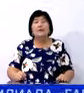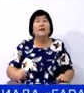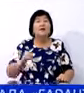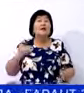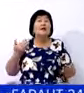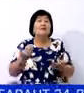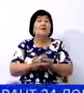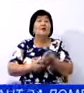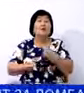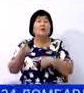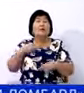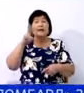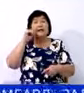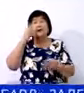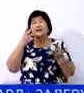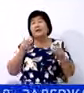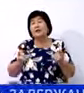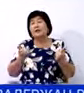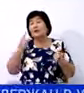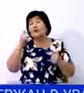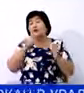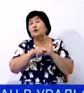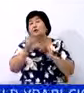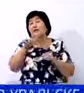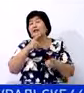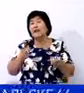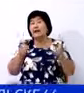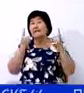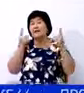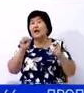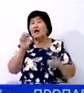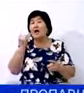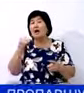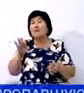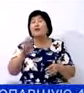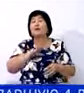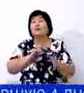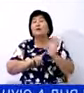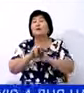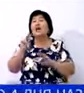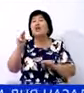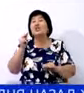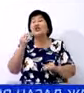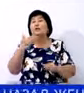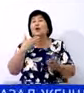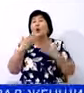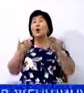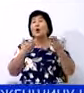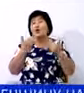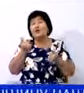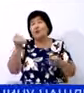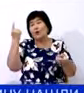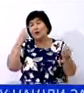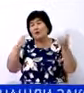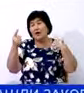И вновь возвращаясь к дате дня. К 175-летию великого Абая были запущены челленджи по чтению его